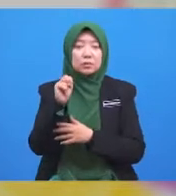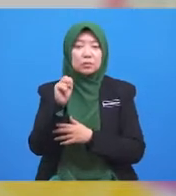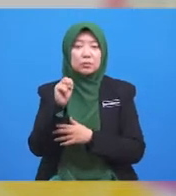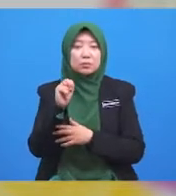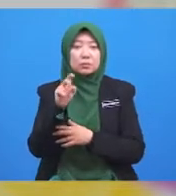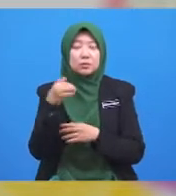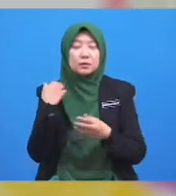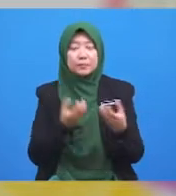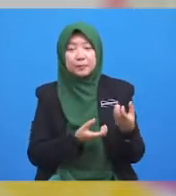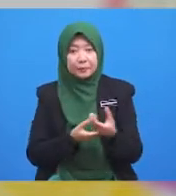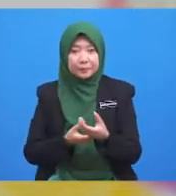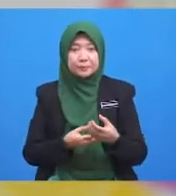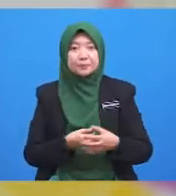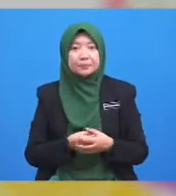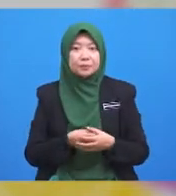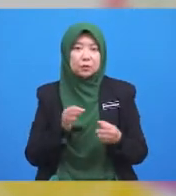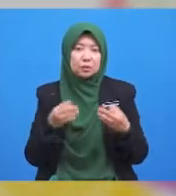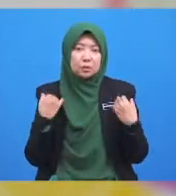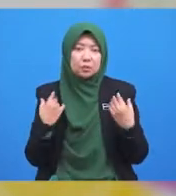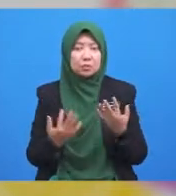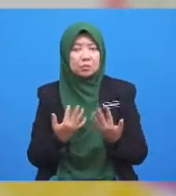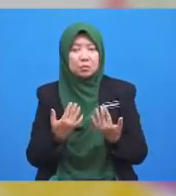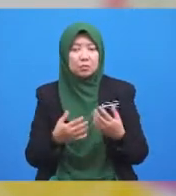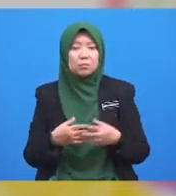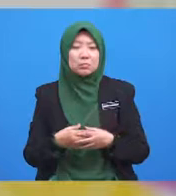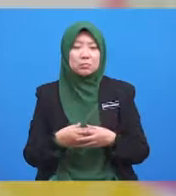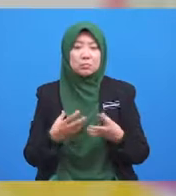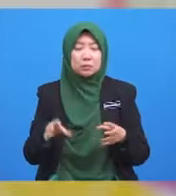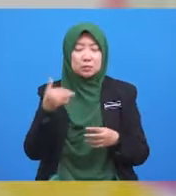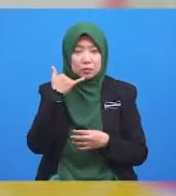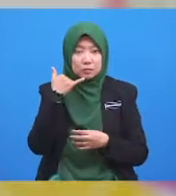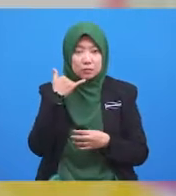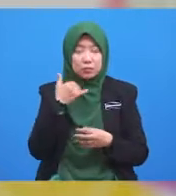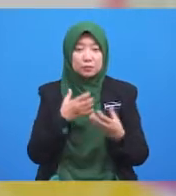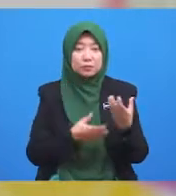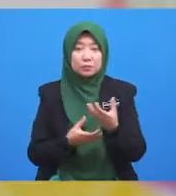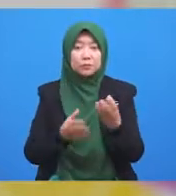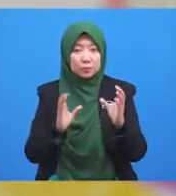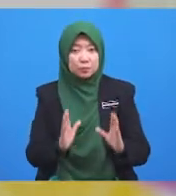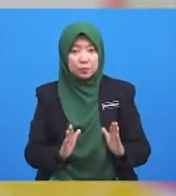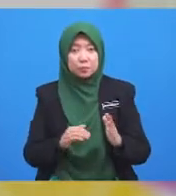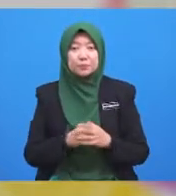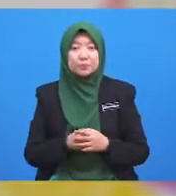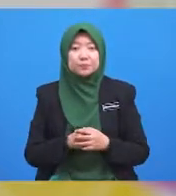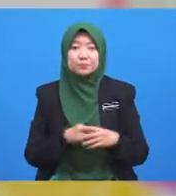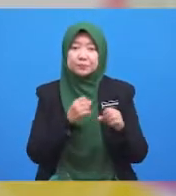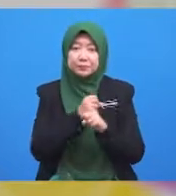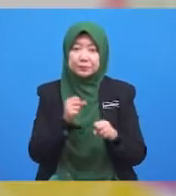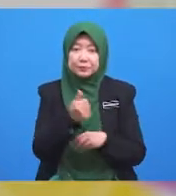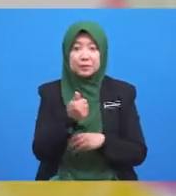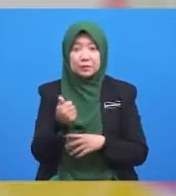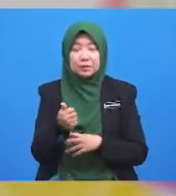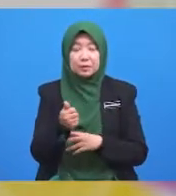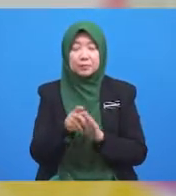dengan pemadam api. Jika berlaku kebakaran, hendaklah segera menelefon pihak bomba. Sediakan